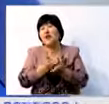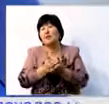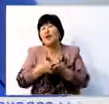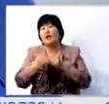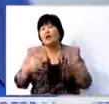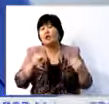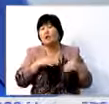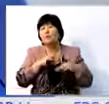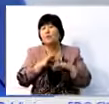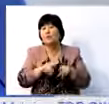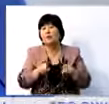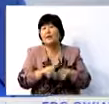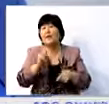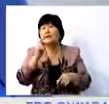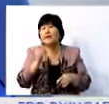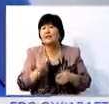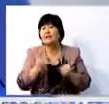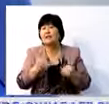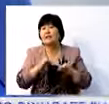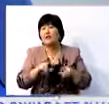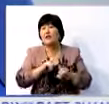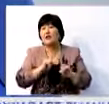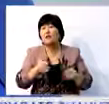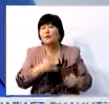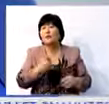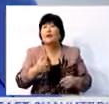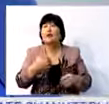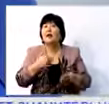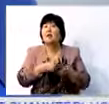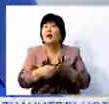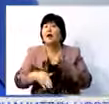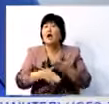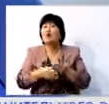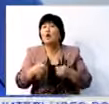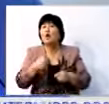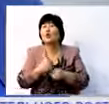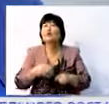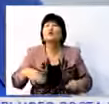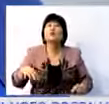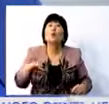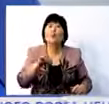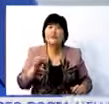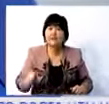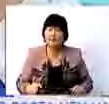Большая работа ведется по социализации детей. Особо хотелось бы отметить поддержку руководства области.